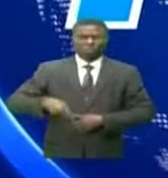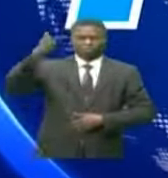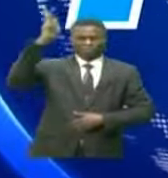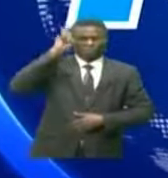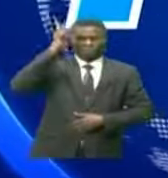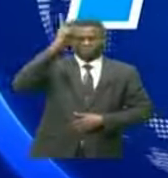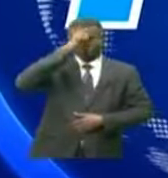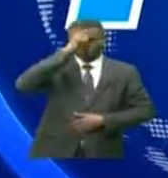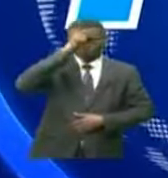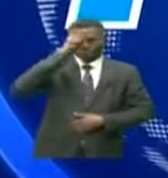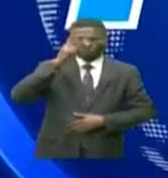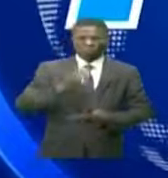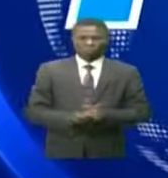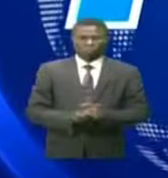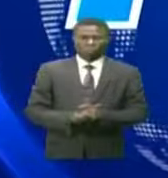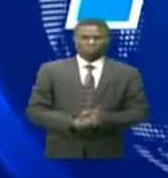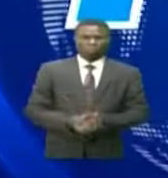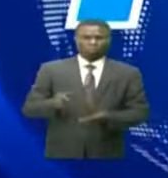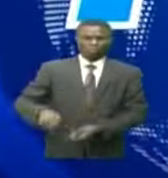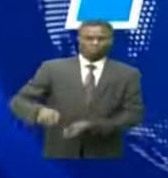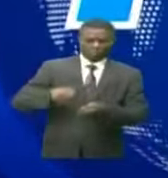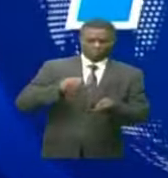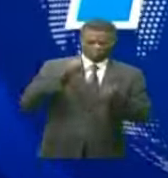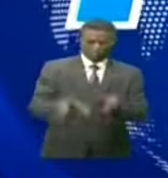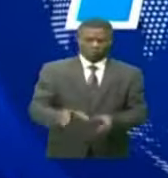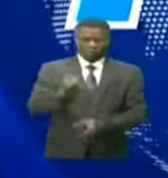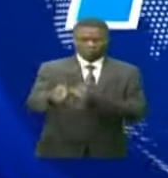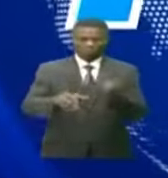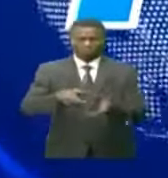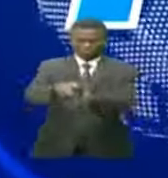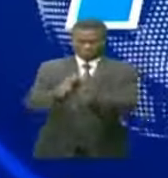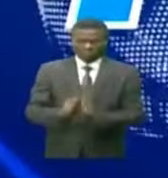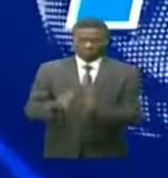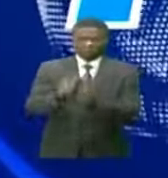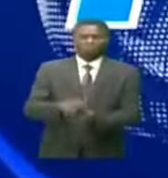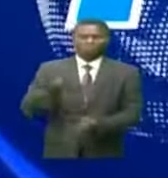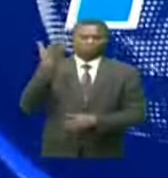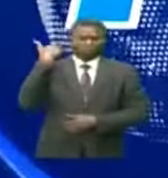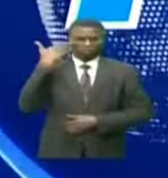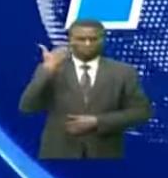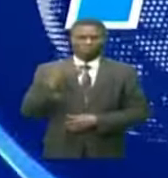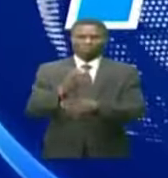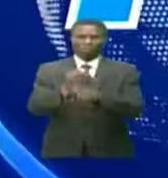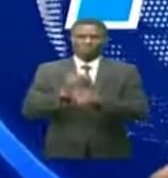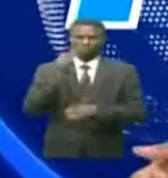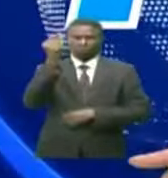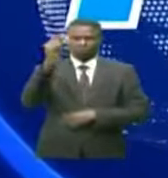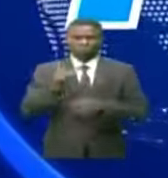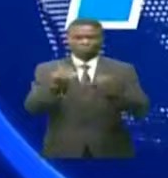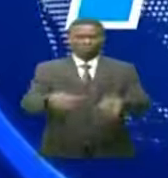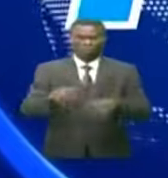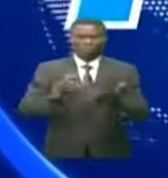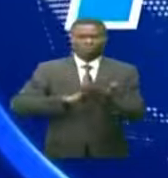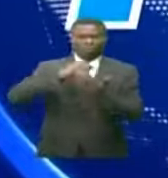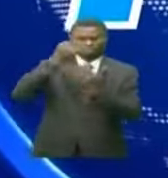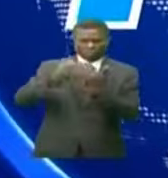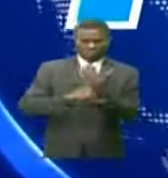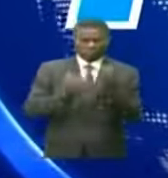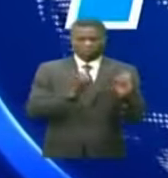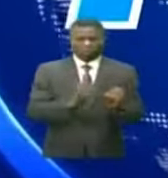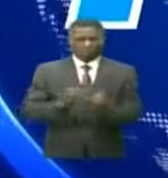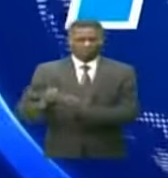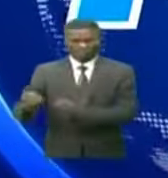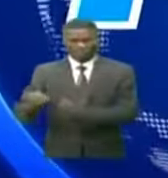Haut-Katanga, l'érection de 12 bornes fontaines et l'acquisition des intrants agricoles, des projets qui seront